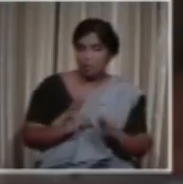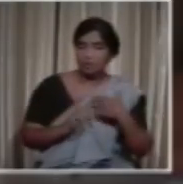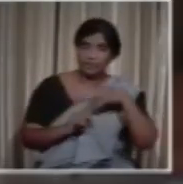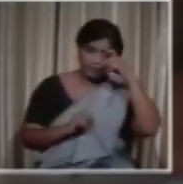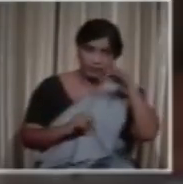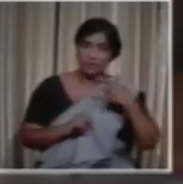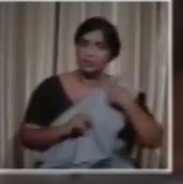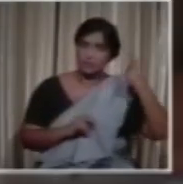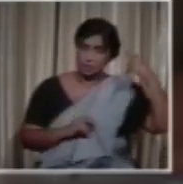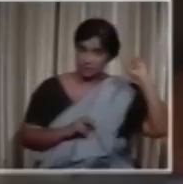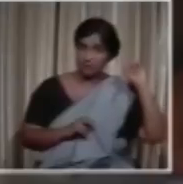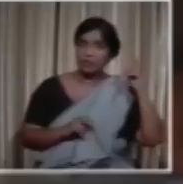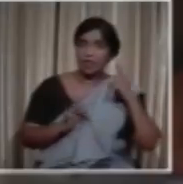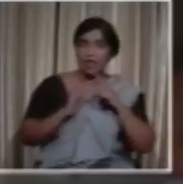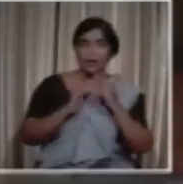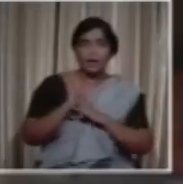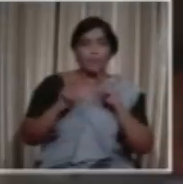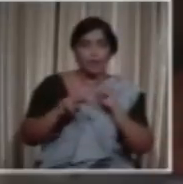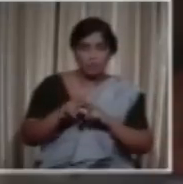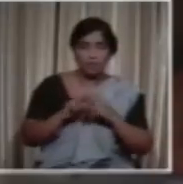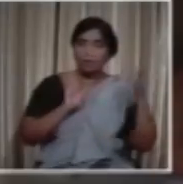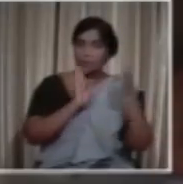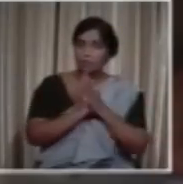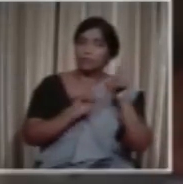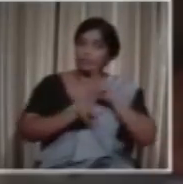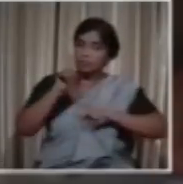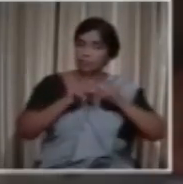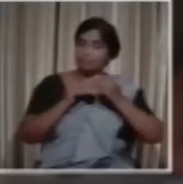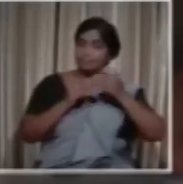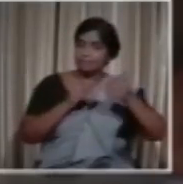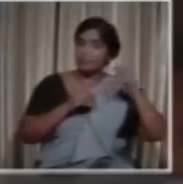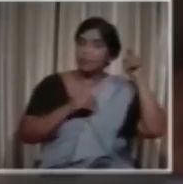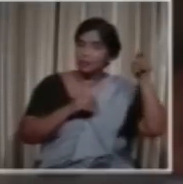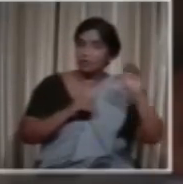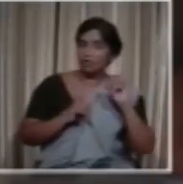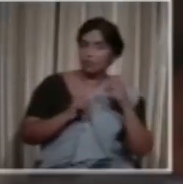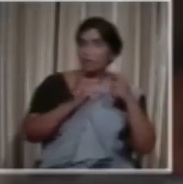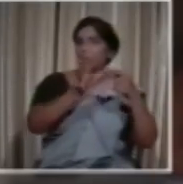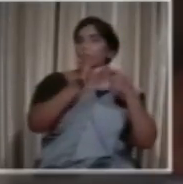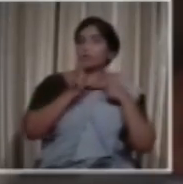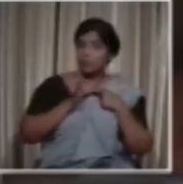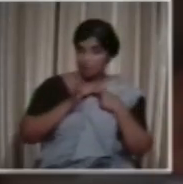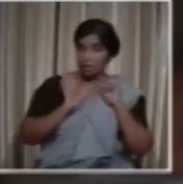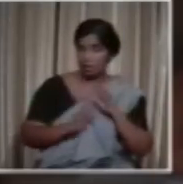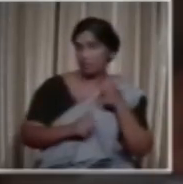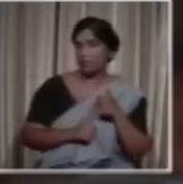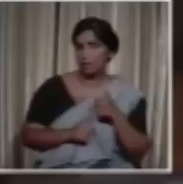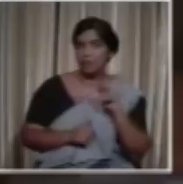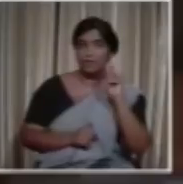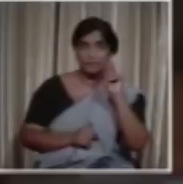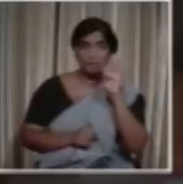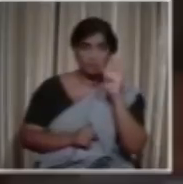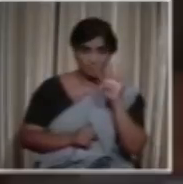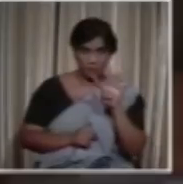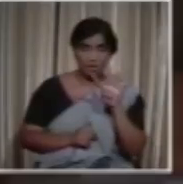ayye api IMF ekatte kadikatama sakatcha karata passe oun sadhaniya piloturak apita laba diila thiyena 24